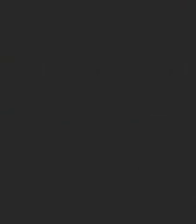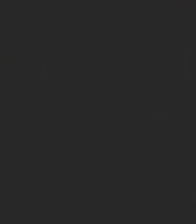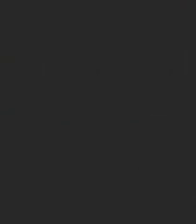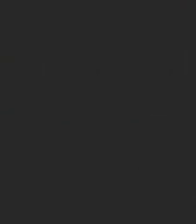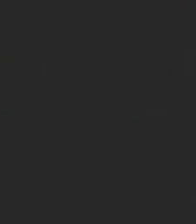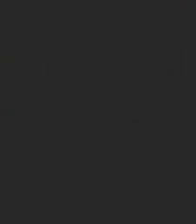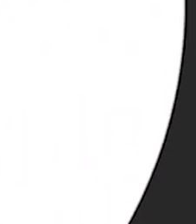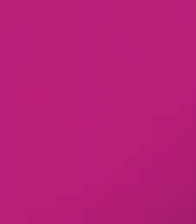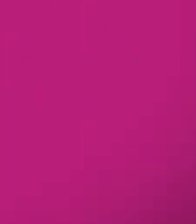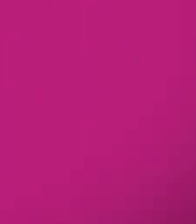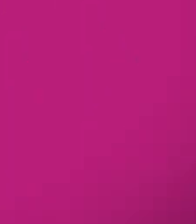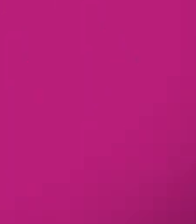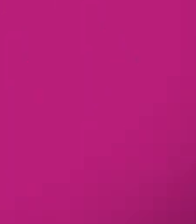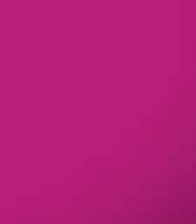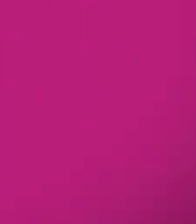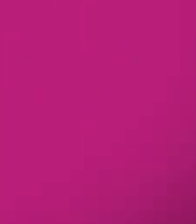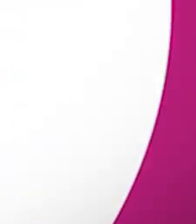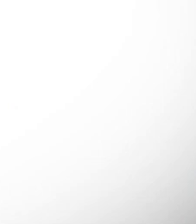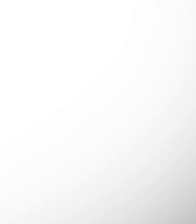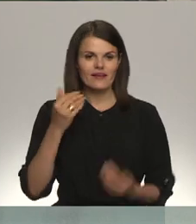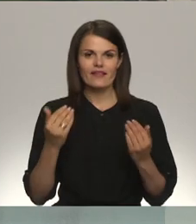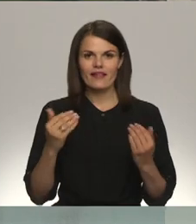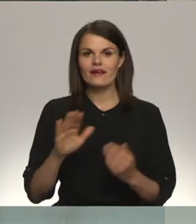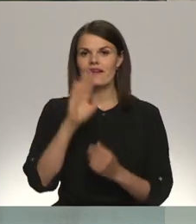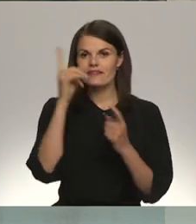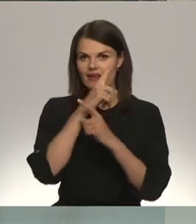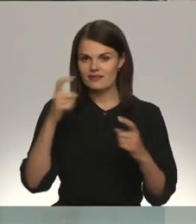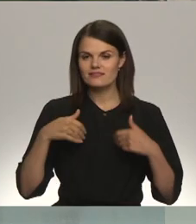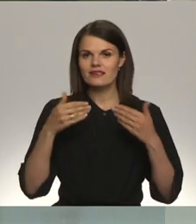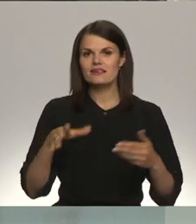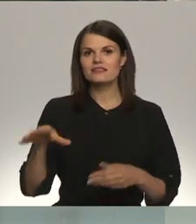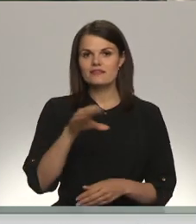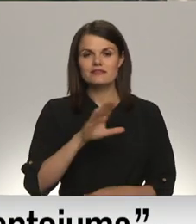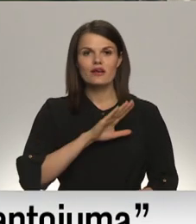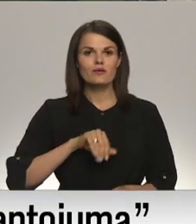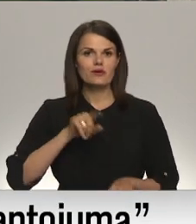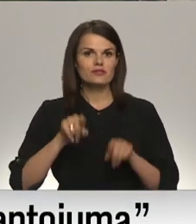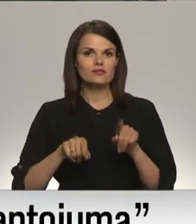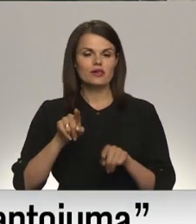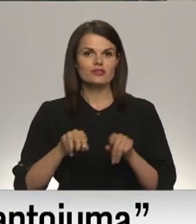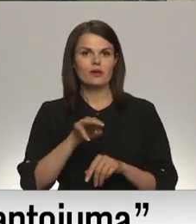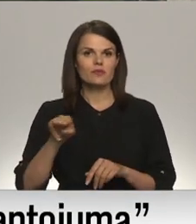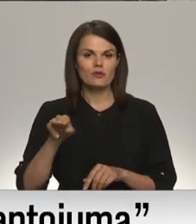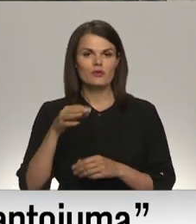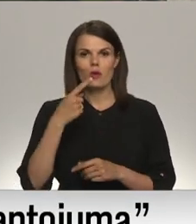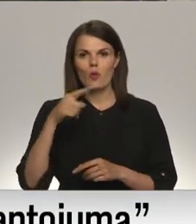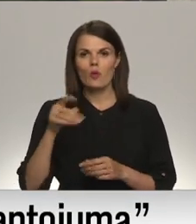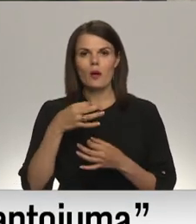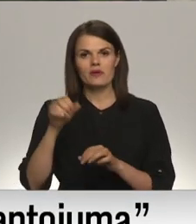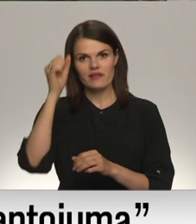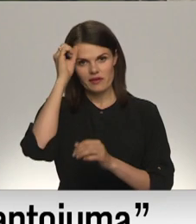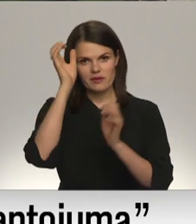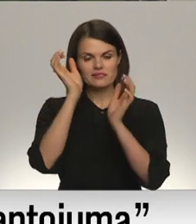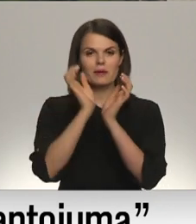Re! Viss ēters ir te! Pēc dažām minūtēm no brīvības pieminekļa Rīgā sāksies gājiens ar moto